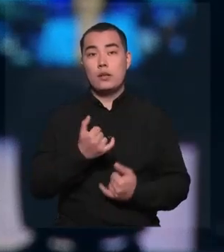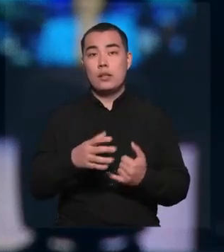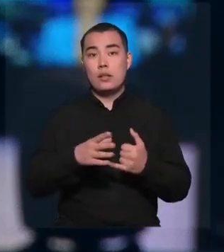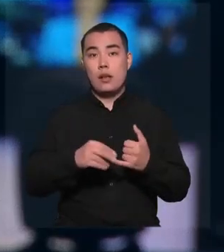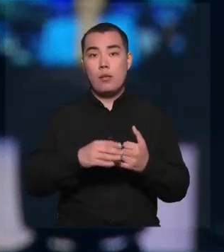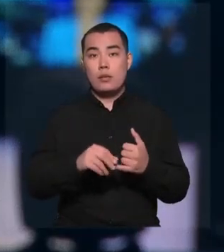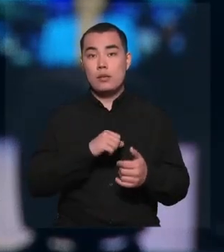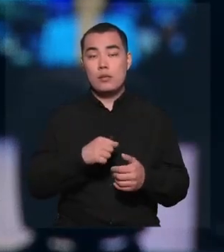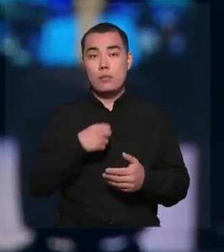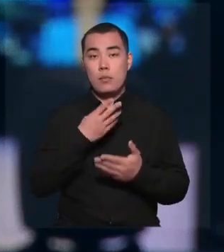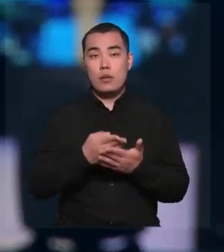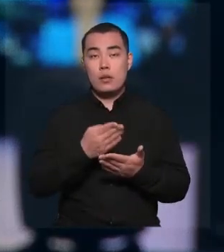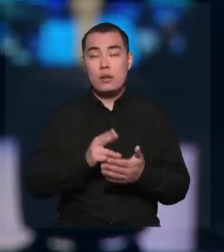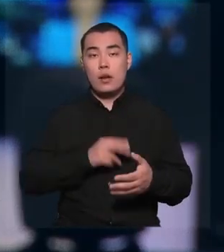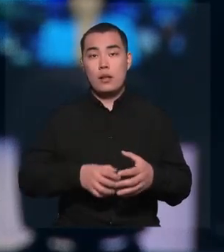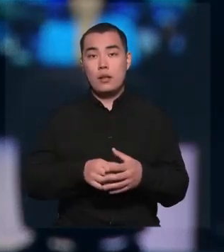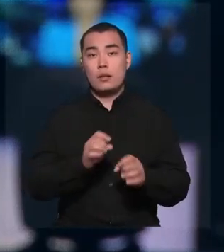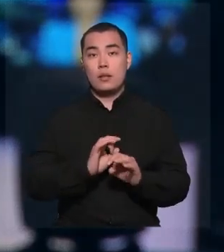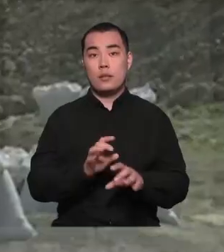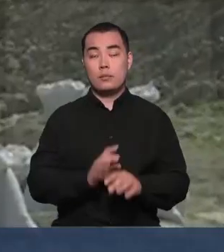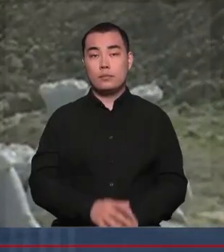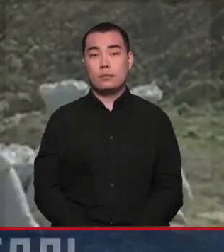ахуал жөнінде әріптесім Жұлдыз Қайрат баяндайды.